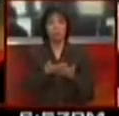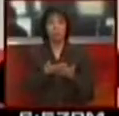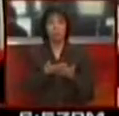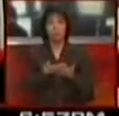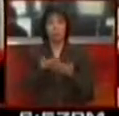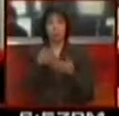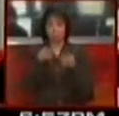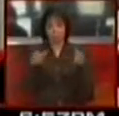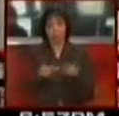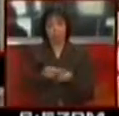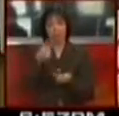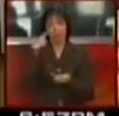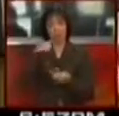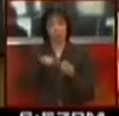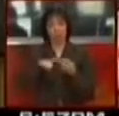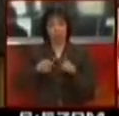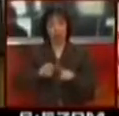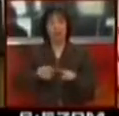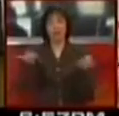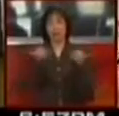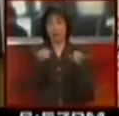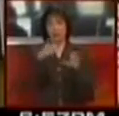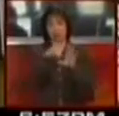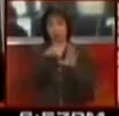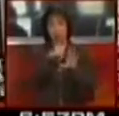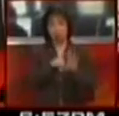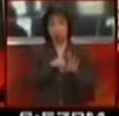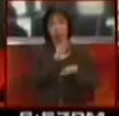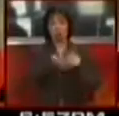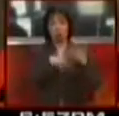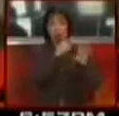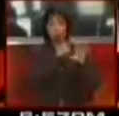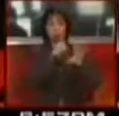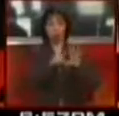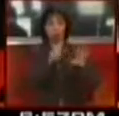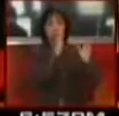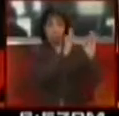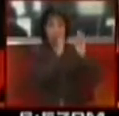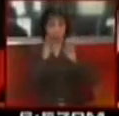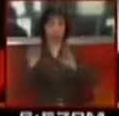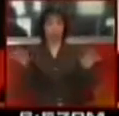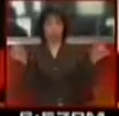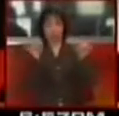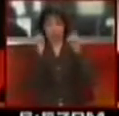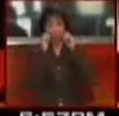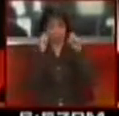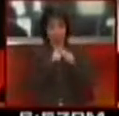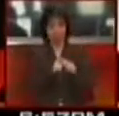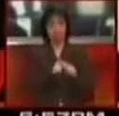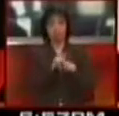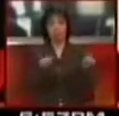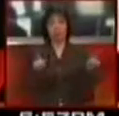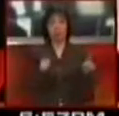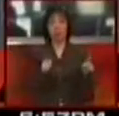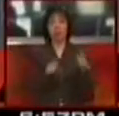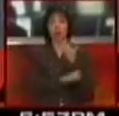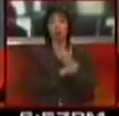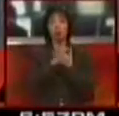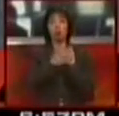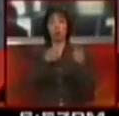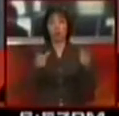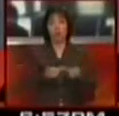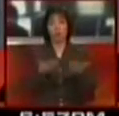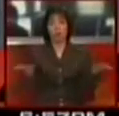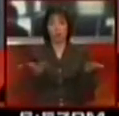ko. I thought it was the same door kasi kamukha naman yung mga pinto. Pero ang hinahanap palang unit ng kaibigan ng singer,